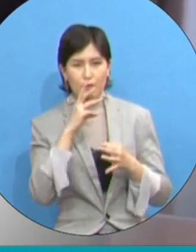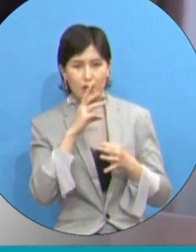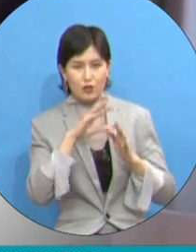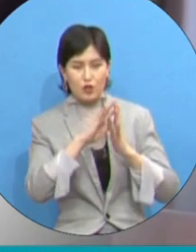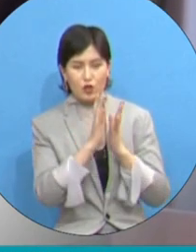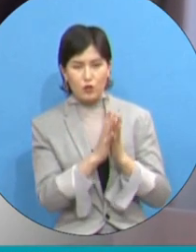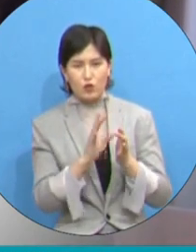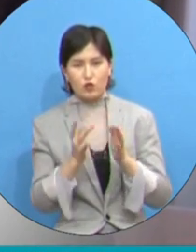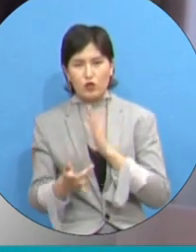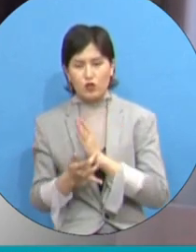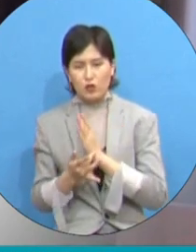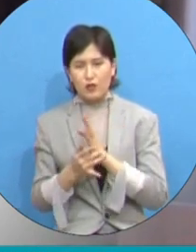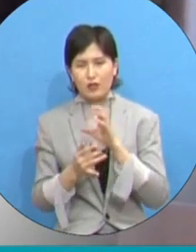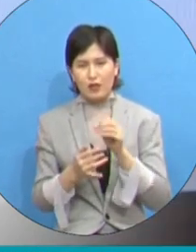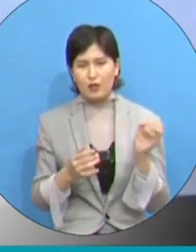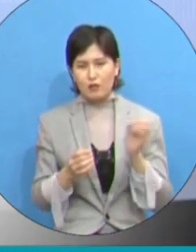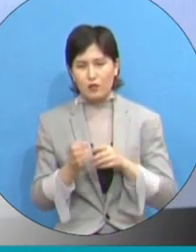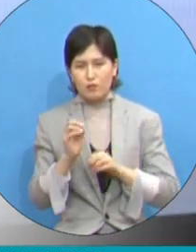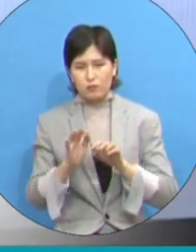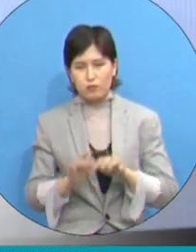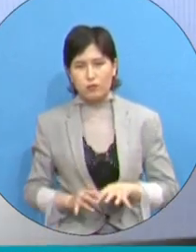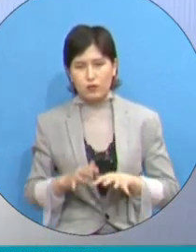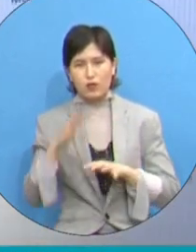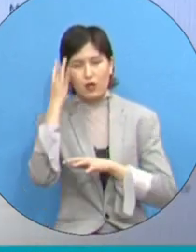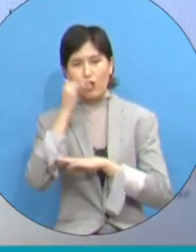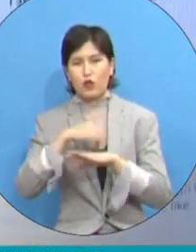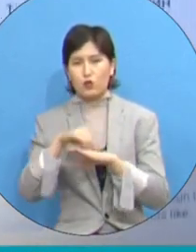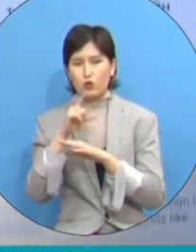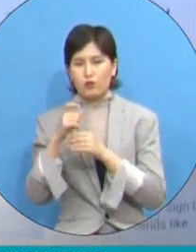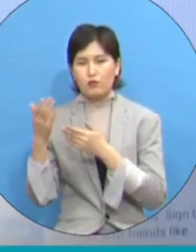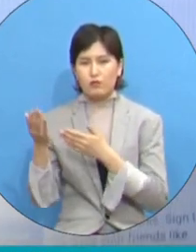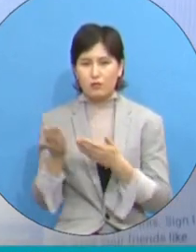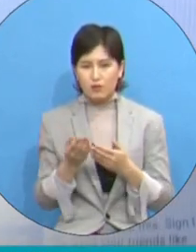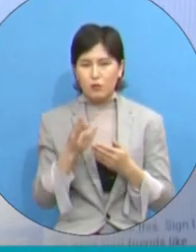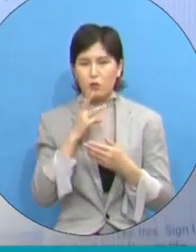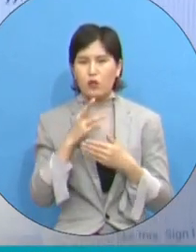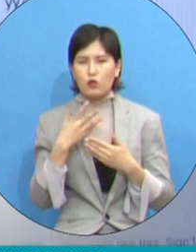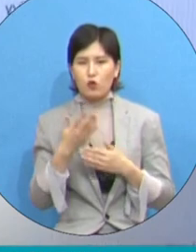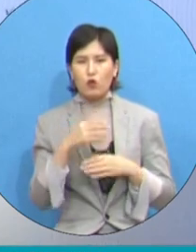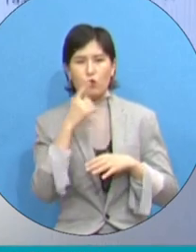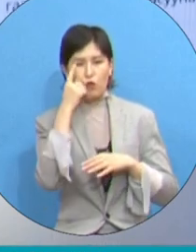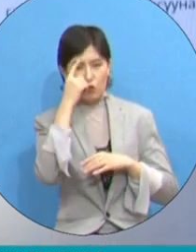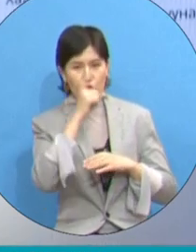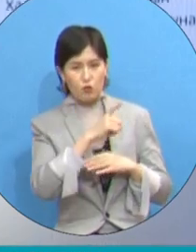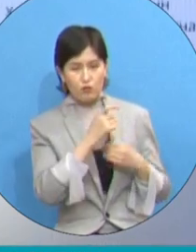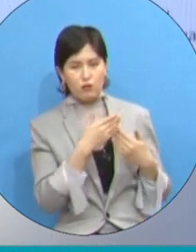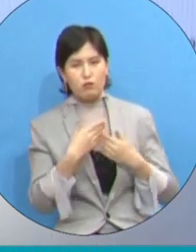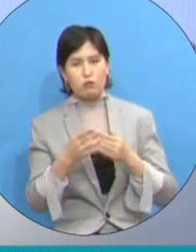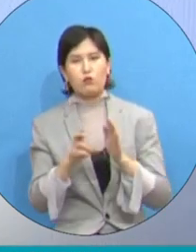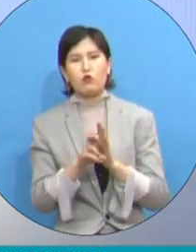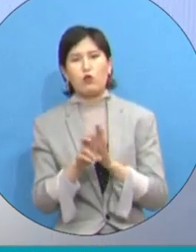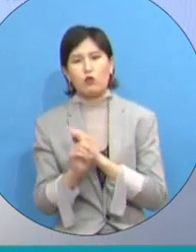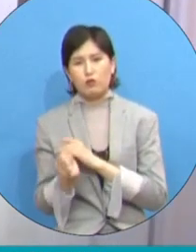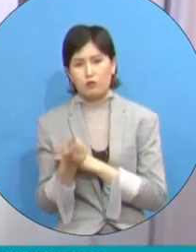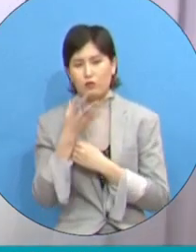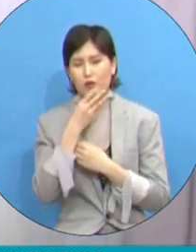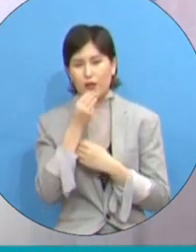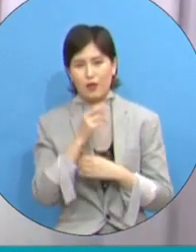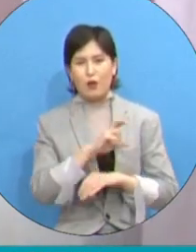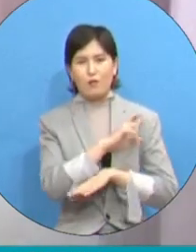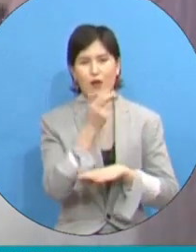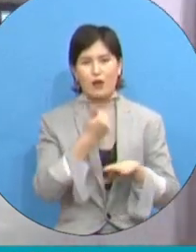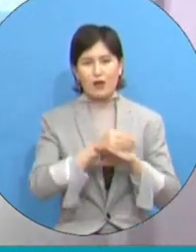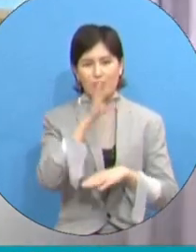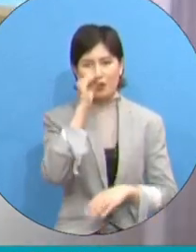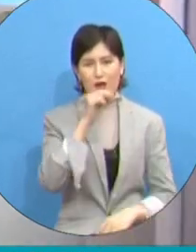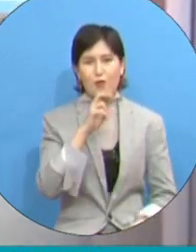мэдээллийг захим технологиор суурилсан хэлбэрээр гадаад болон дотоодын жуулчдад хүргэж байгаагаараа онцлогтой юм аа. Тэгвэл байгаль орчин аяилжуулчлалын сайд